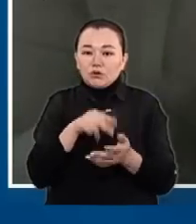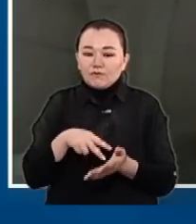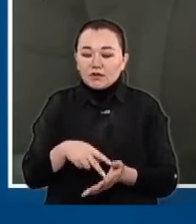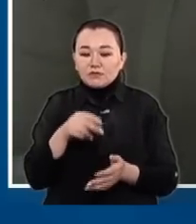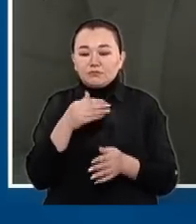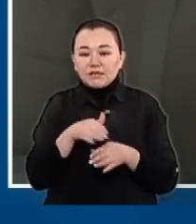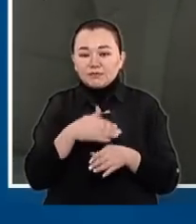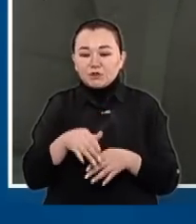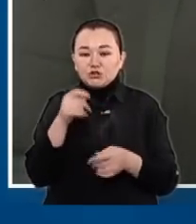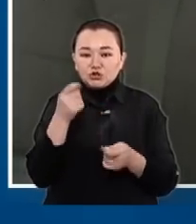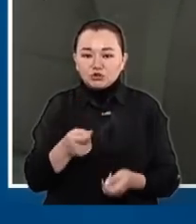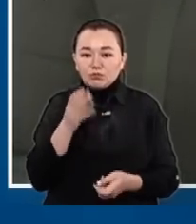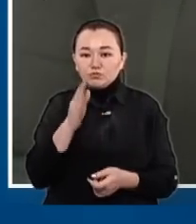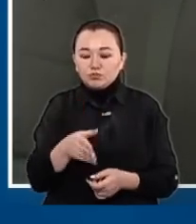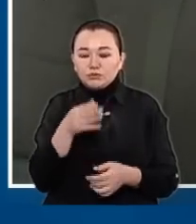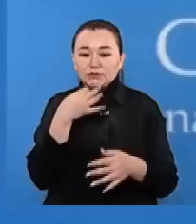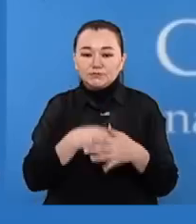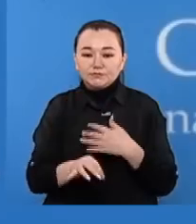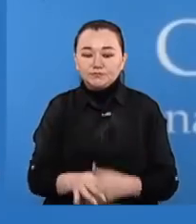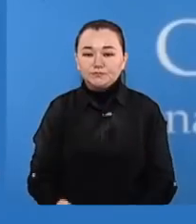біртіндеп арзандайды деп болжап отыр.